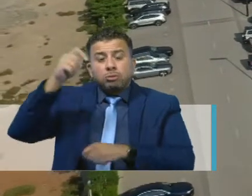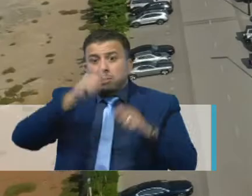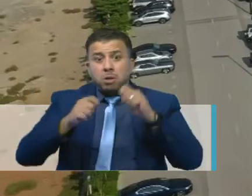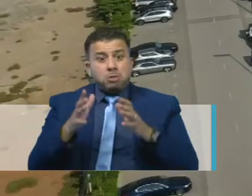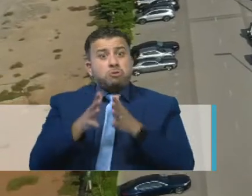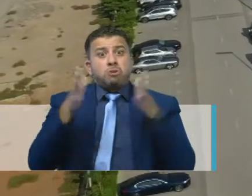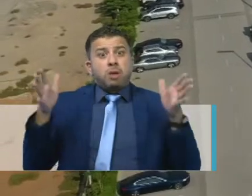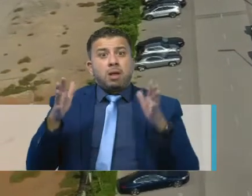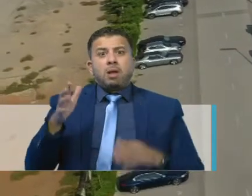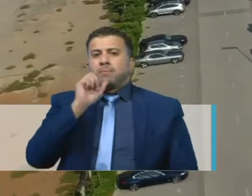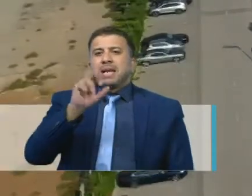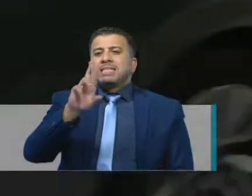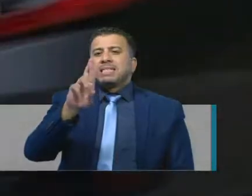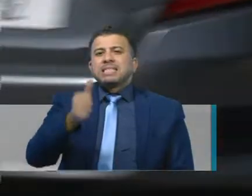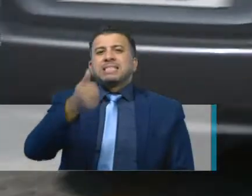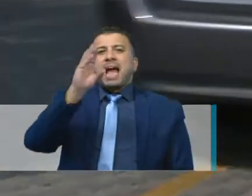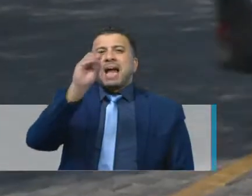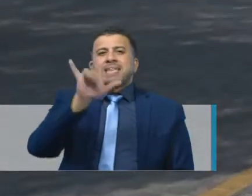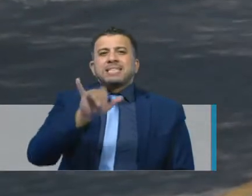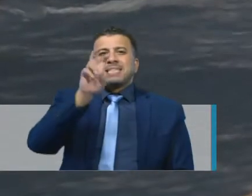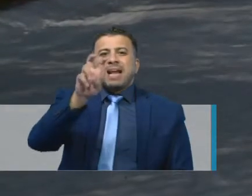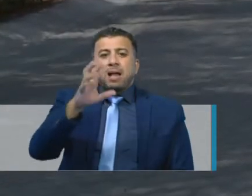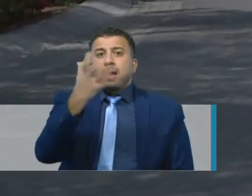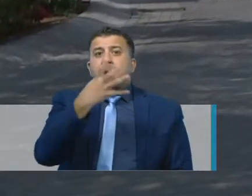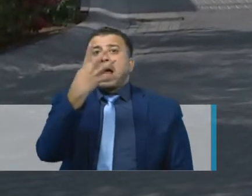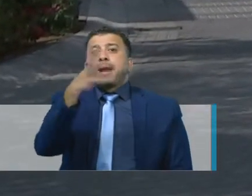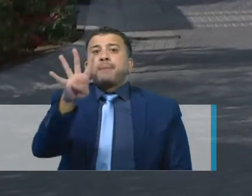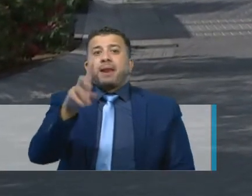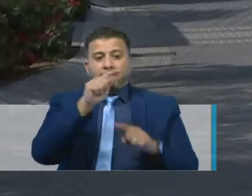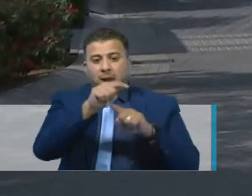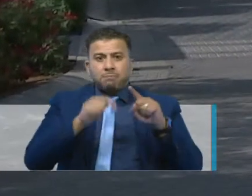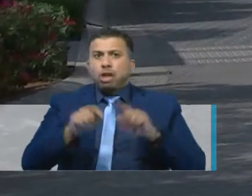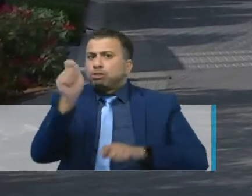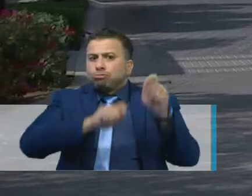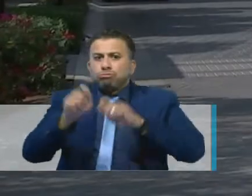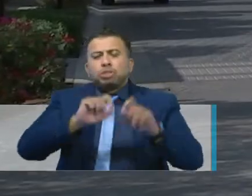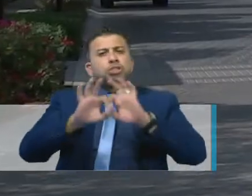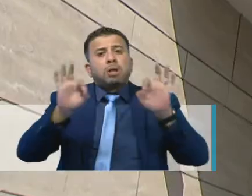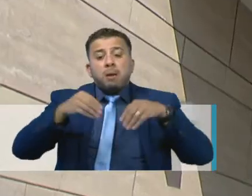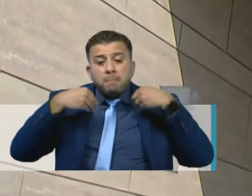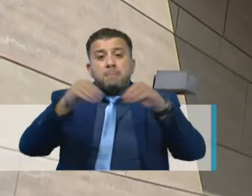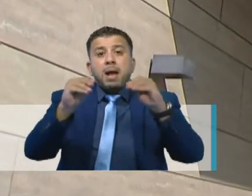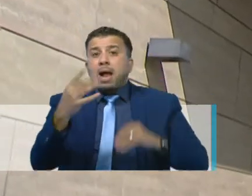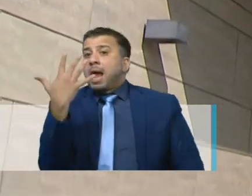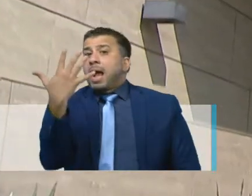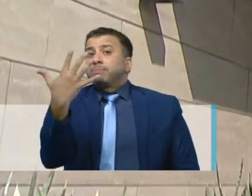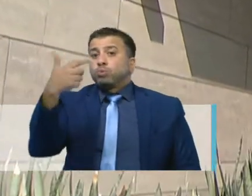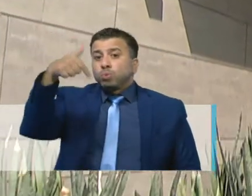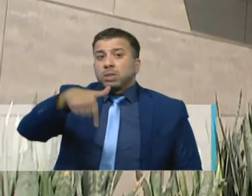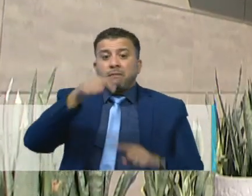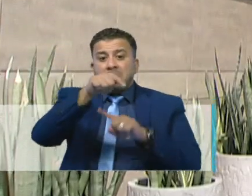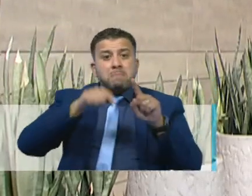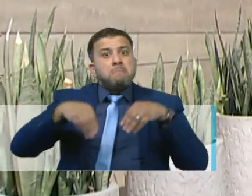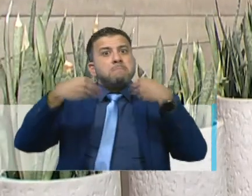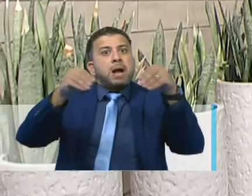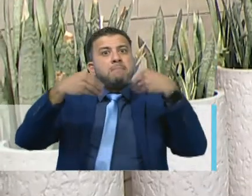الضخمة مجمع الزاهية إلى 40% من أعمال الإنجاز، وتم بيع ما يقارب 65% من